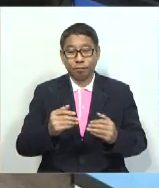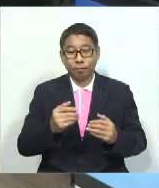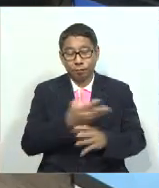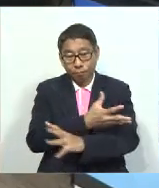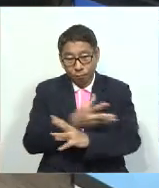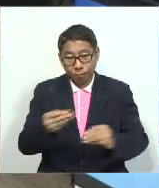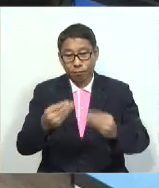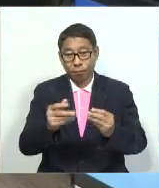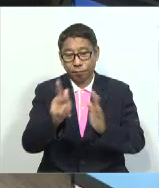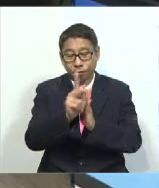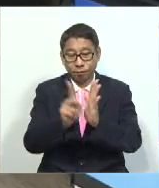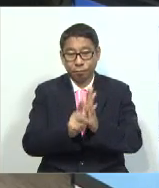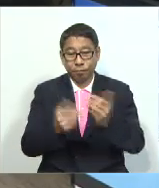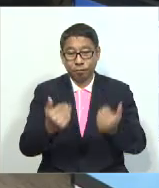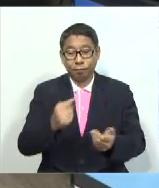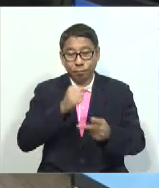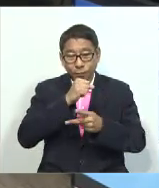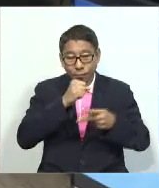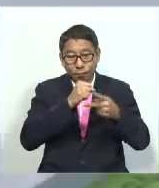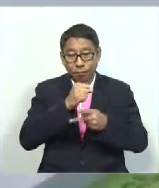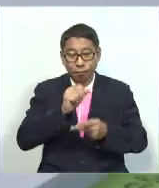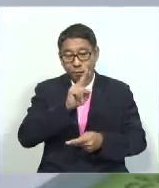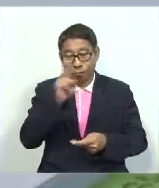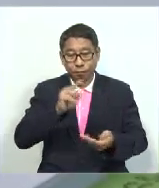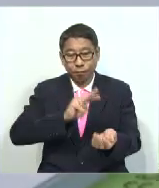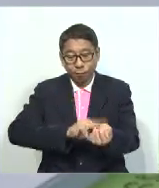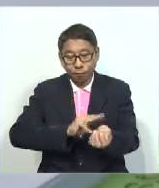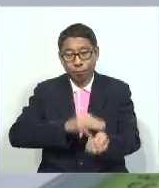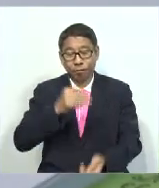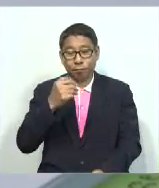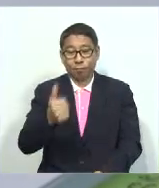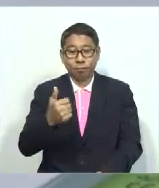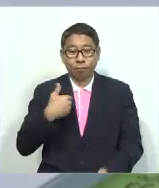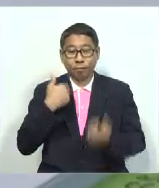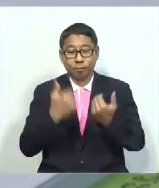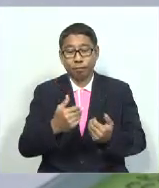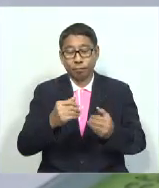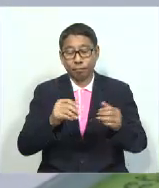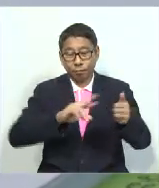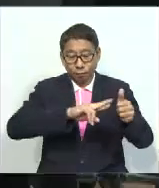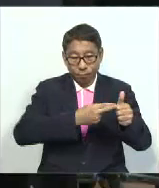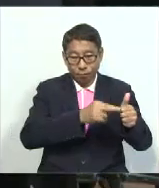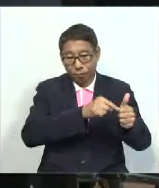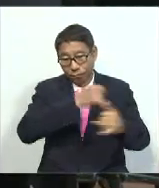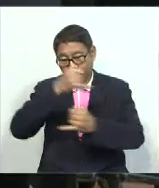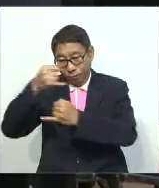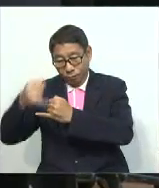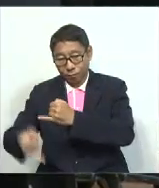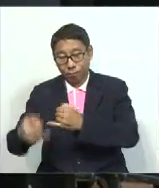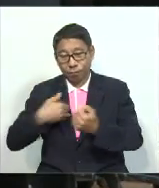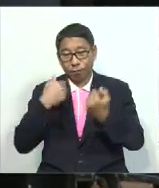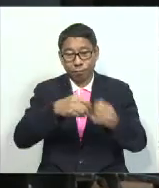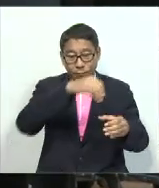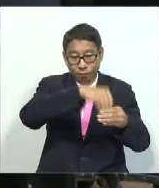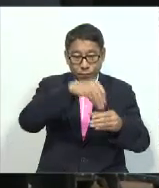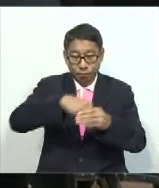คัญทางกฎหมายเพื่อสามารถผลิตสารสกัดจากกัญชาไปใช้ในทางการแพทย์ได้ตั้งแต่ต้นทางไปถึงปลายทางครับทั้งเรื่องของการปลู